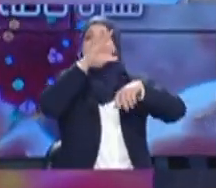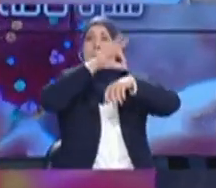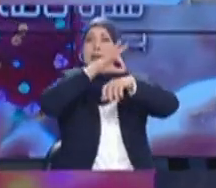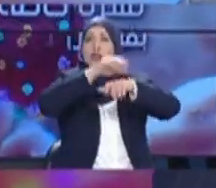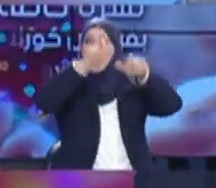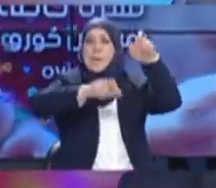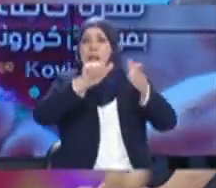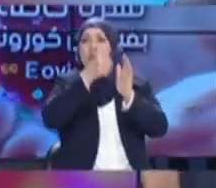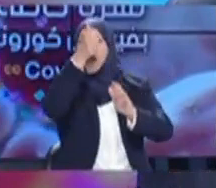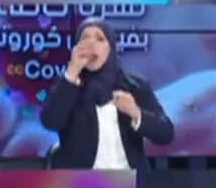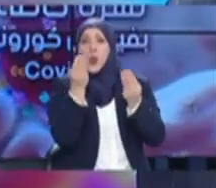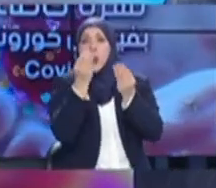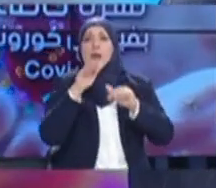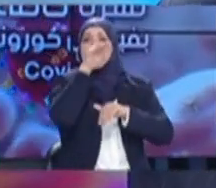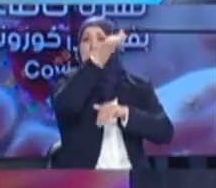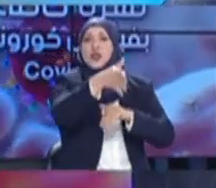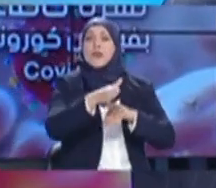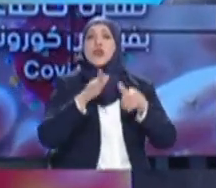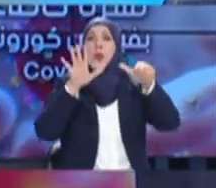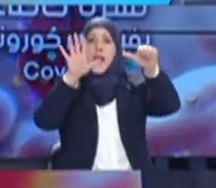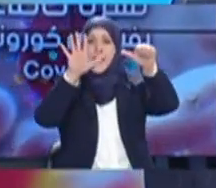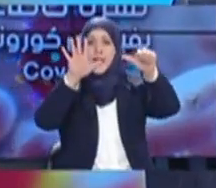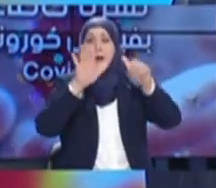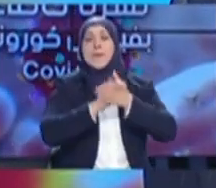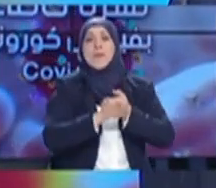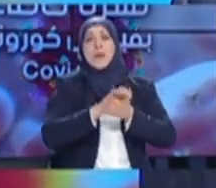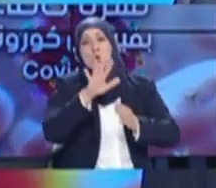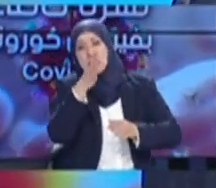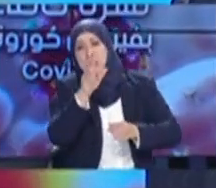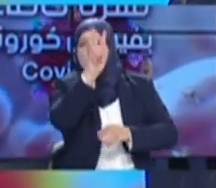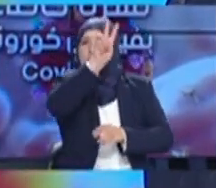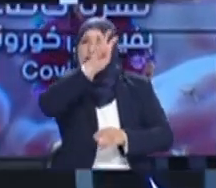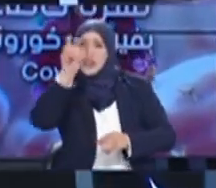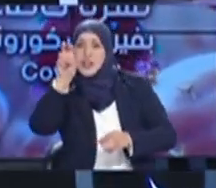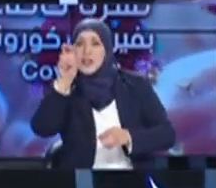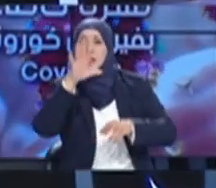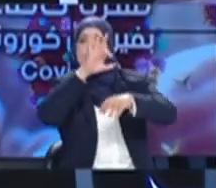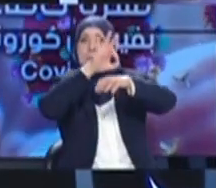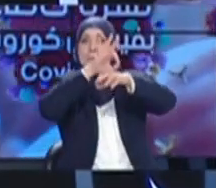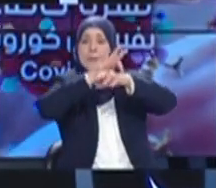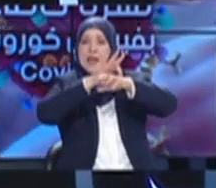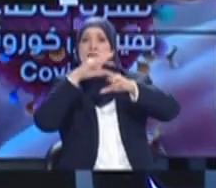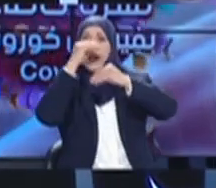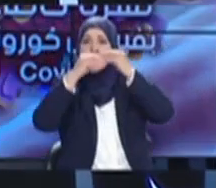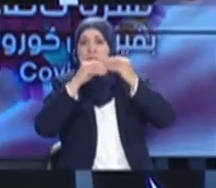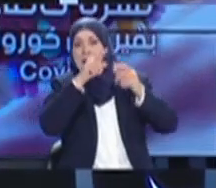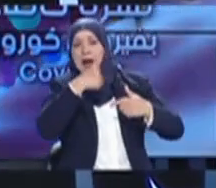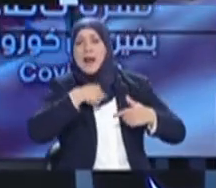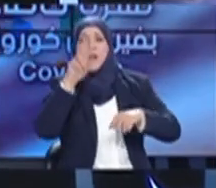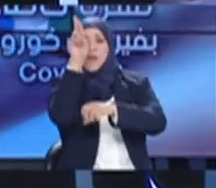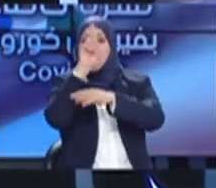باش ما يتخلطوش المرضى. عندك فكره قداش طاقه الاستيعاب؟ ينجم يوصل ل 20 مريض بالتنفس الاصطناعي. وانتوما؟ احنا 8 في